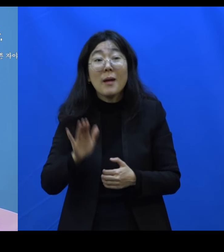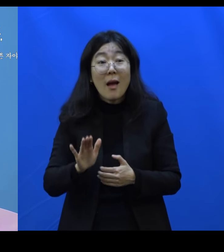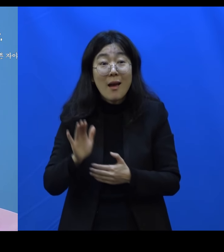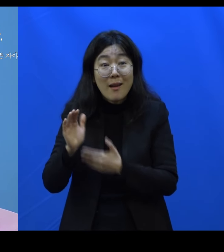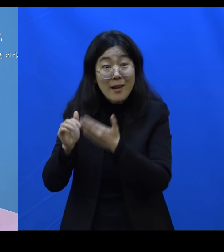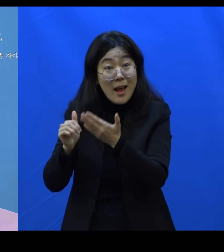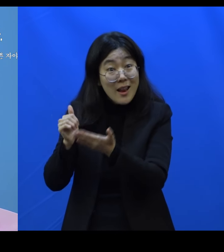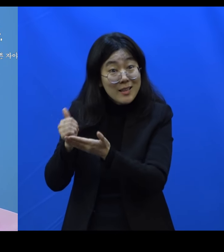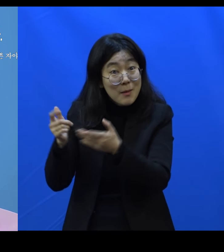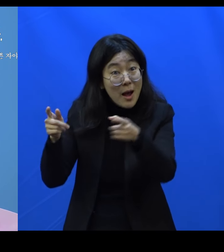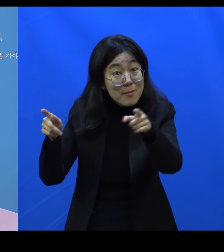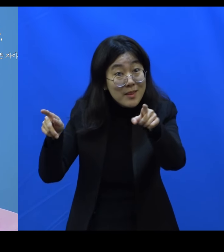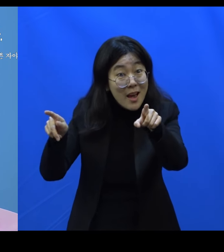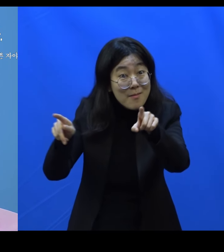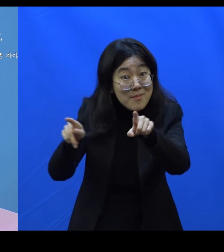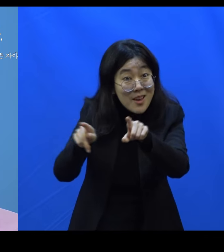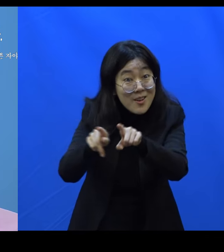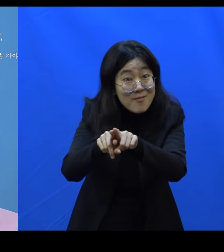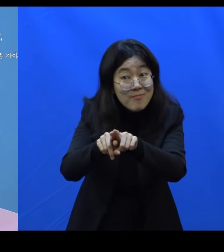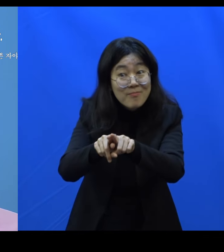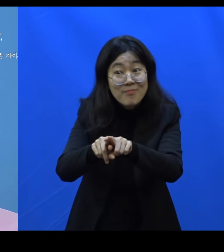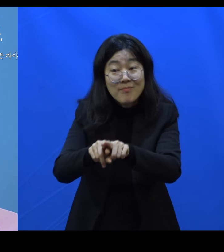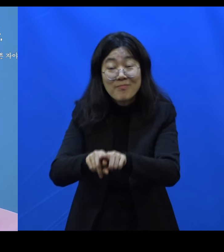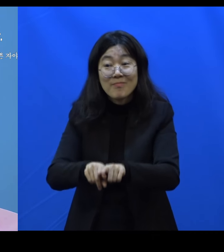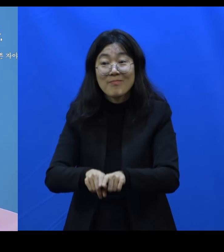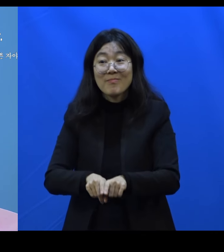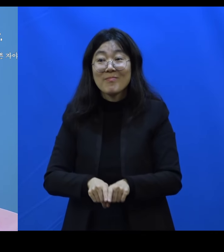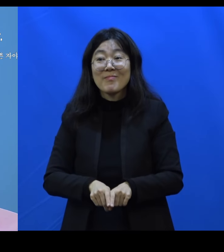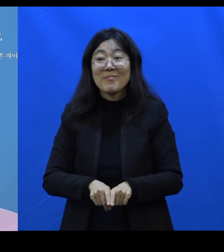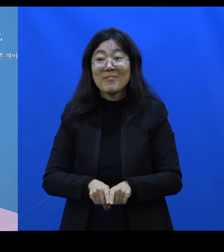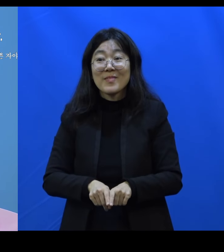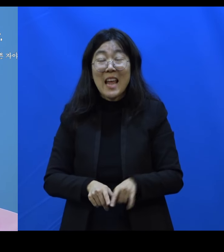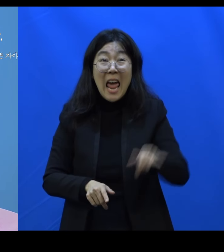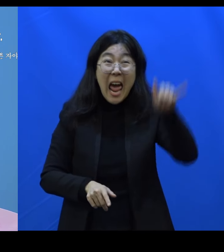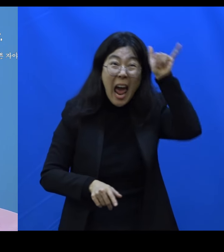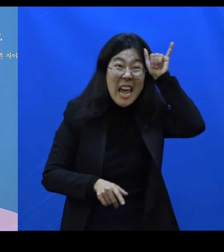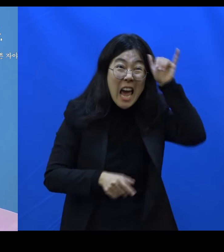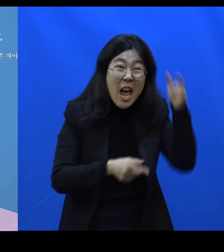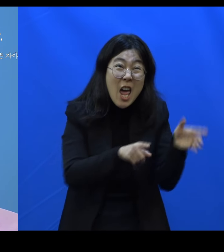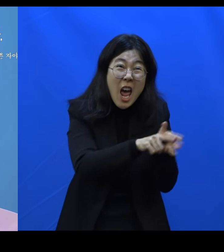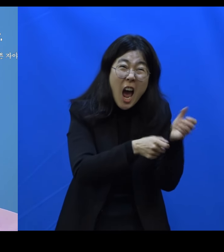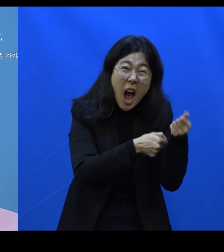하나님과 함께하면 AI와 함께하는 사람보다 나을 줄로 믿습니다.